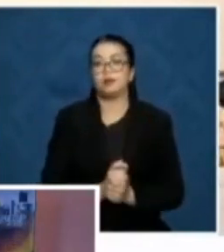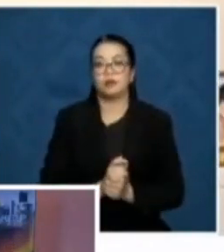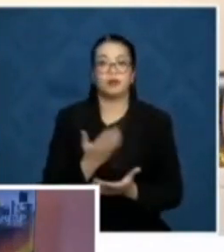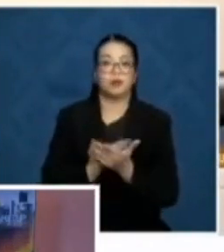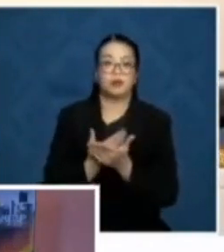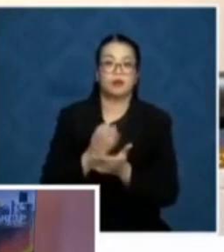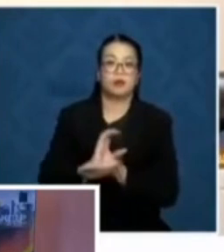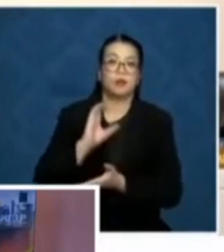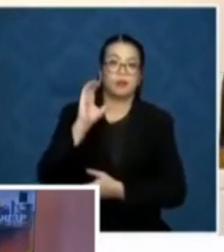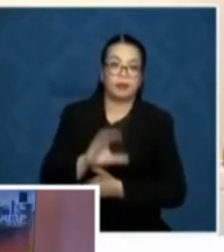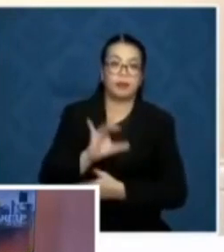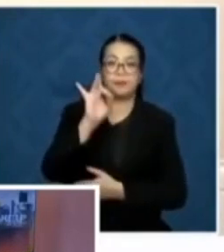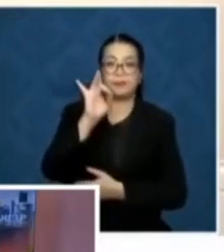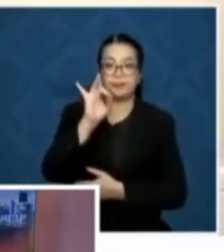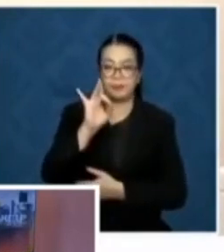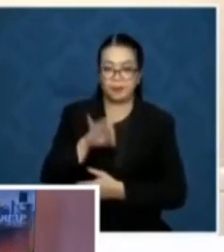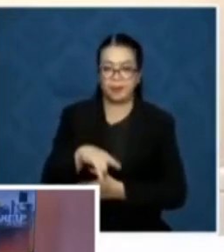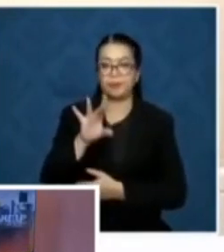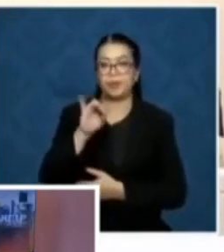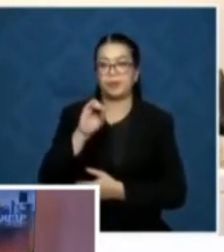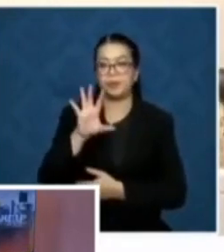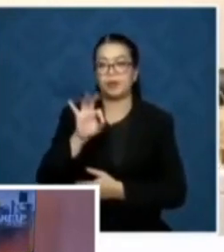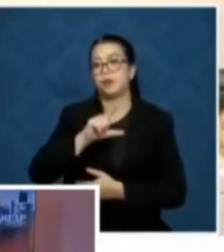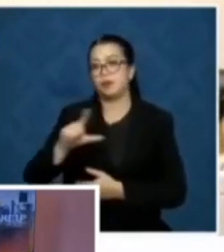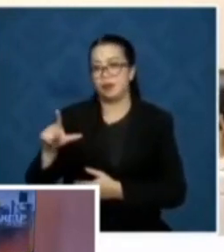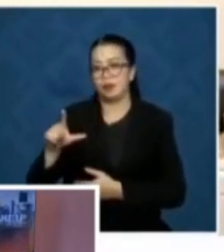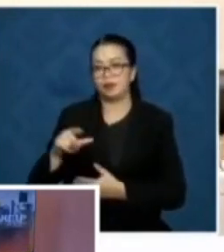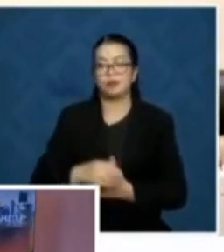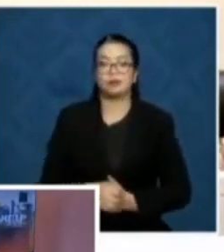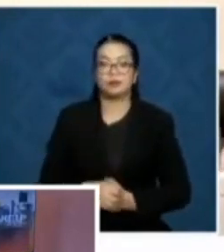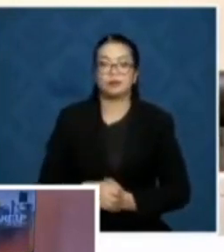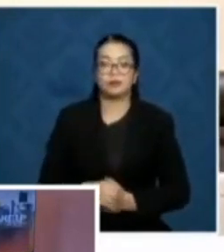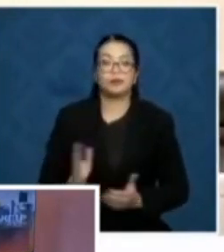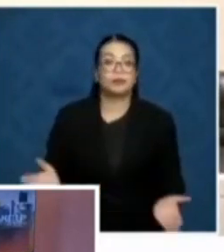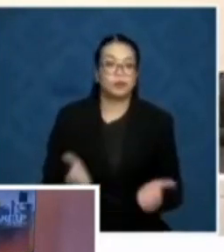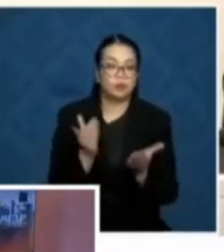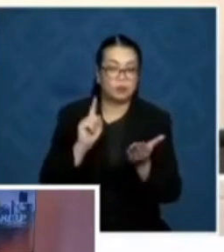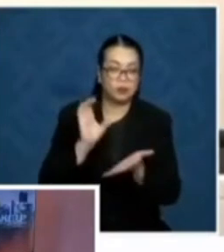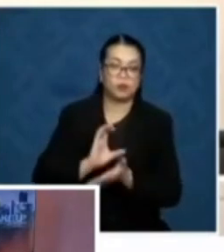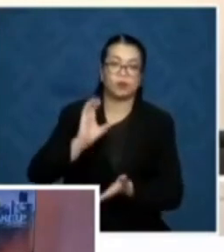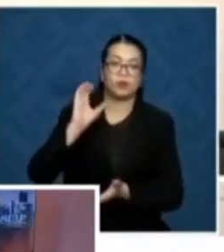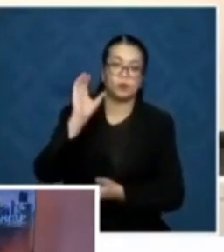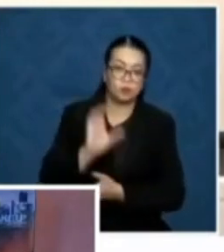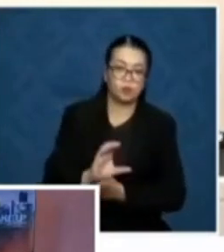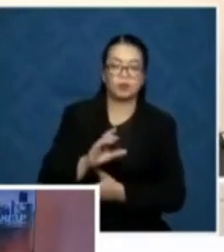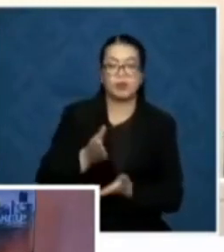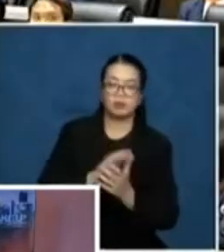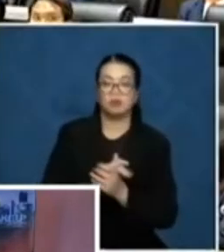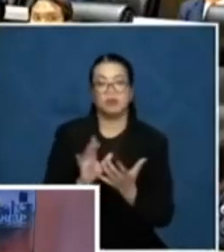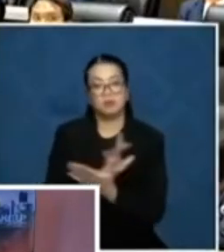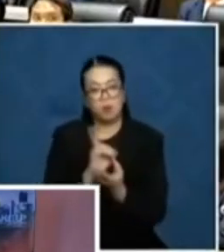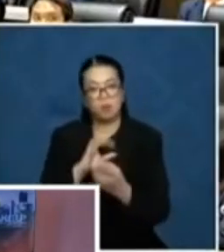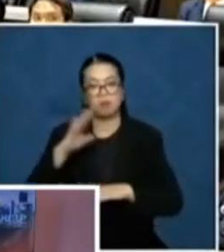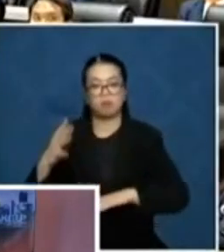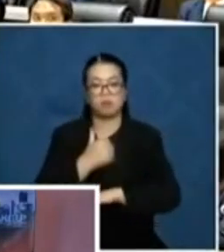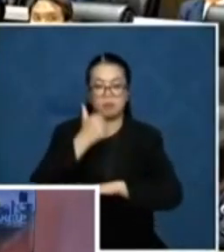ธ์หร อ ก็ในเมื่อว่าคุณบอกอยากเปลี่ยนแปลงเชิงโครงสร้างปัญหาอยู่ที่โครงสร้างไงคุณเข้ามาก็มันก็ไม่ง่ายถูกไหมมันก็จะถูกกำกับบางอย่างที่ทำให้หน้าตา